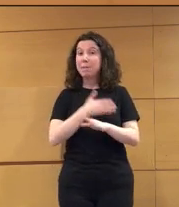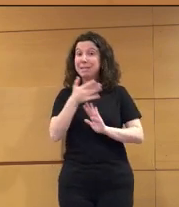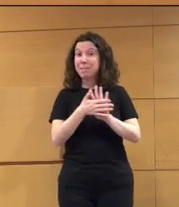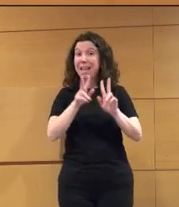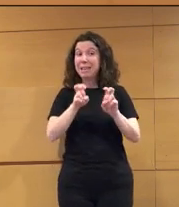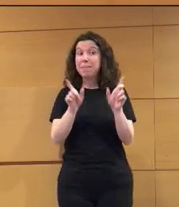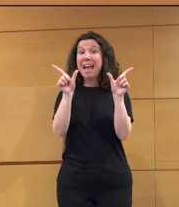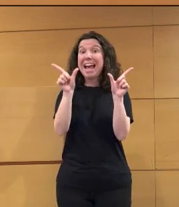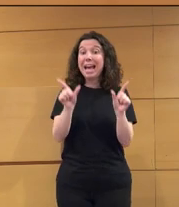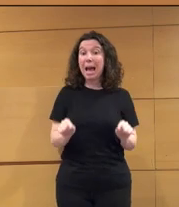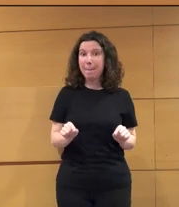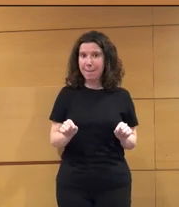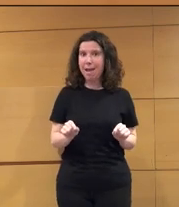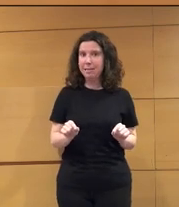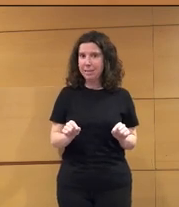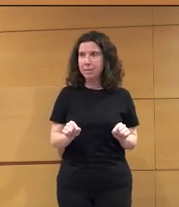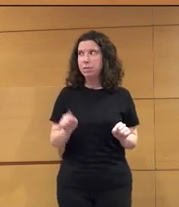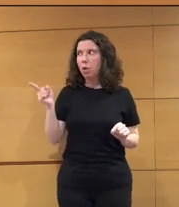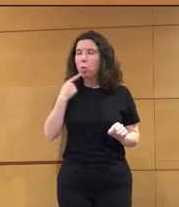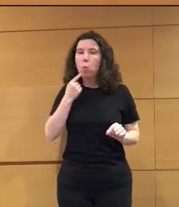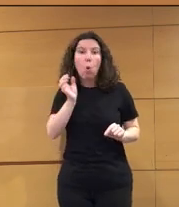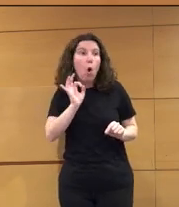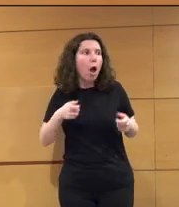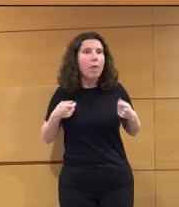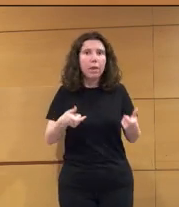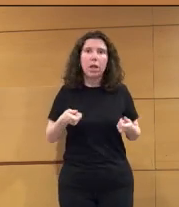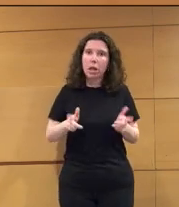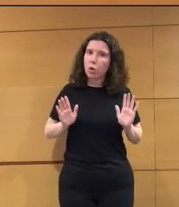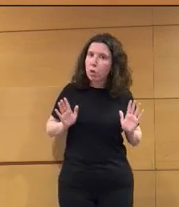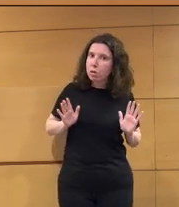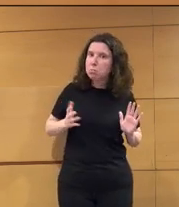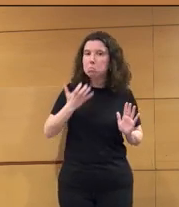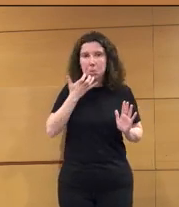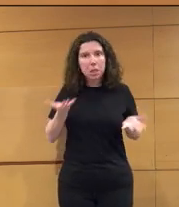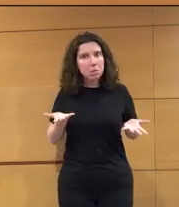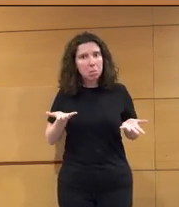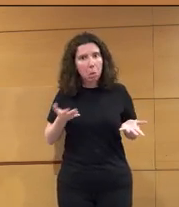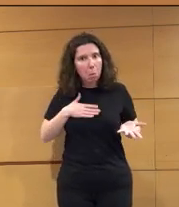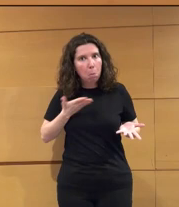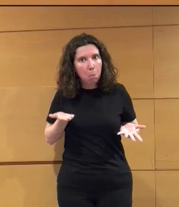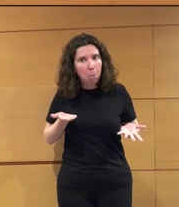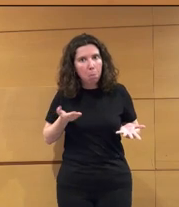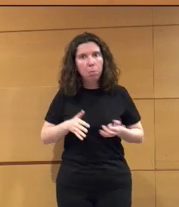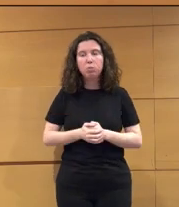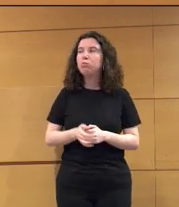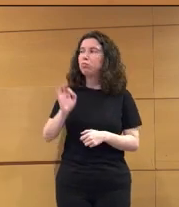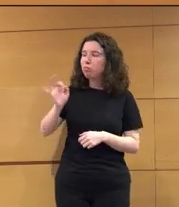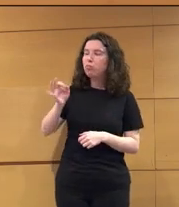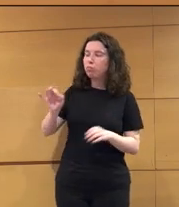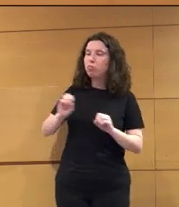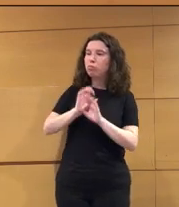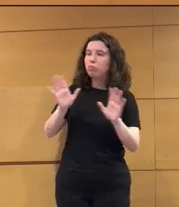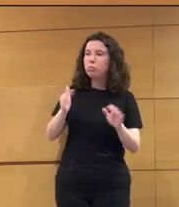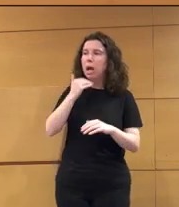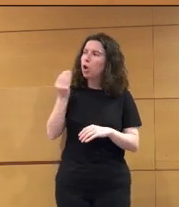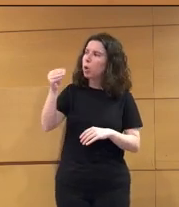sigui en cames, no? O una cadira de rodes. Per exemple. Per què no? Sí, sí. I tant. Volies dir alguna